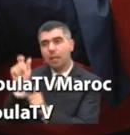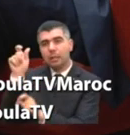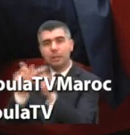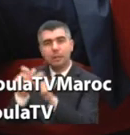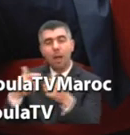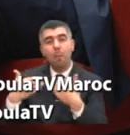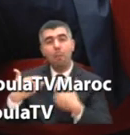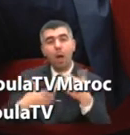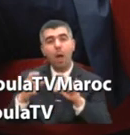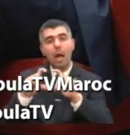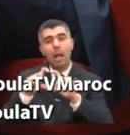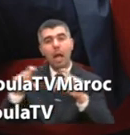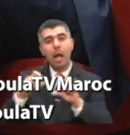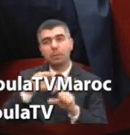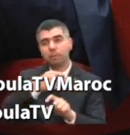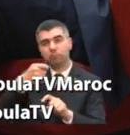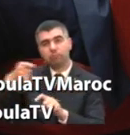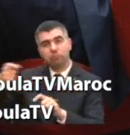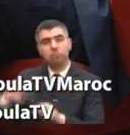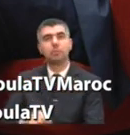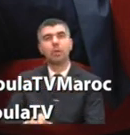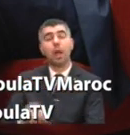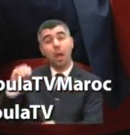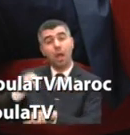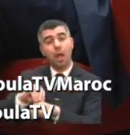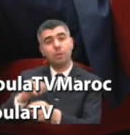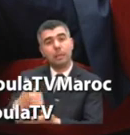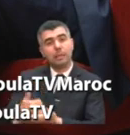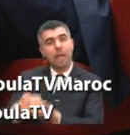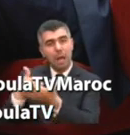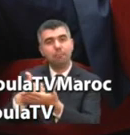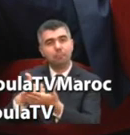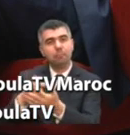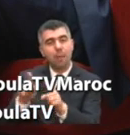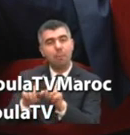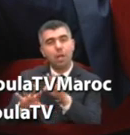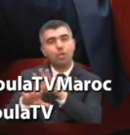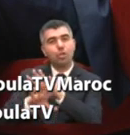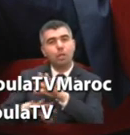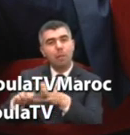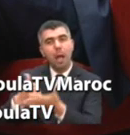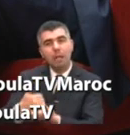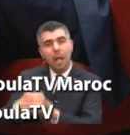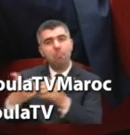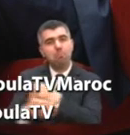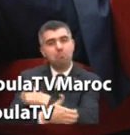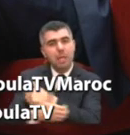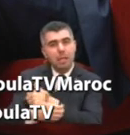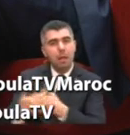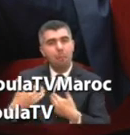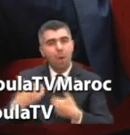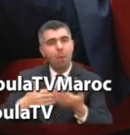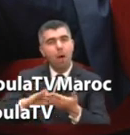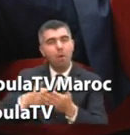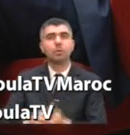بطاقة الإعاقة، وأيضا نظام للدعم الاجتماعي الذي يحيل عليه هذا القانون. وبالتالي